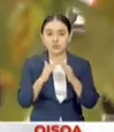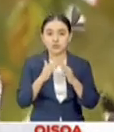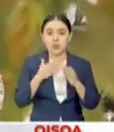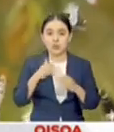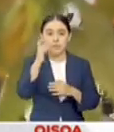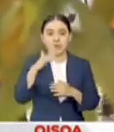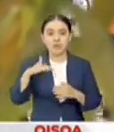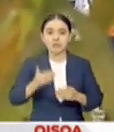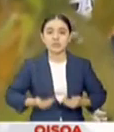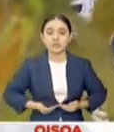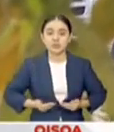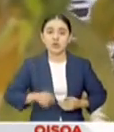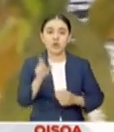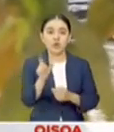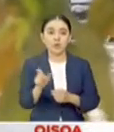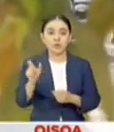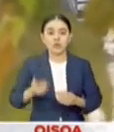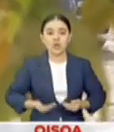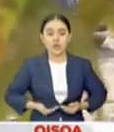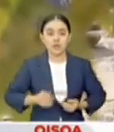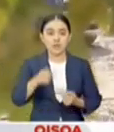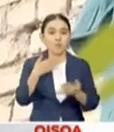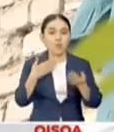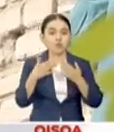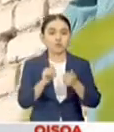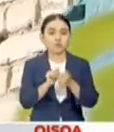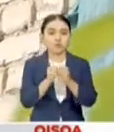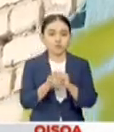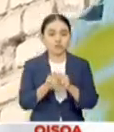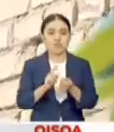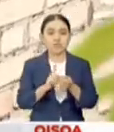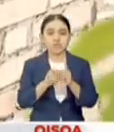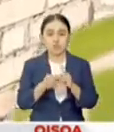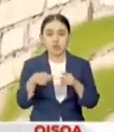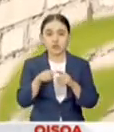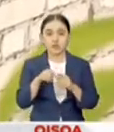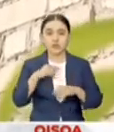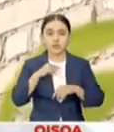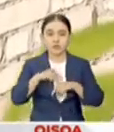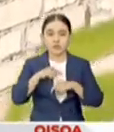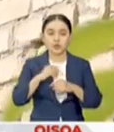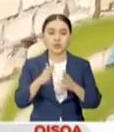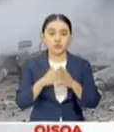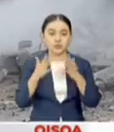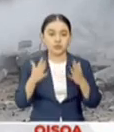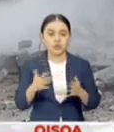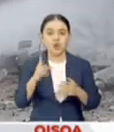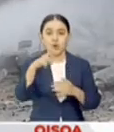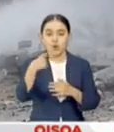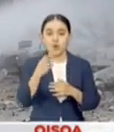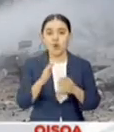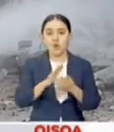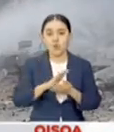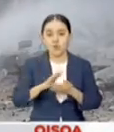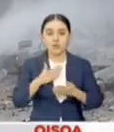obod mahallada yashayotgan odamlarning ham hayotga munosabati o'zgarib, islohotlarga daxldorlik tuyg'usi kuchayib boryapti. Zero